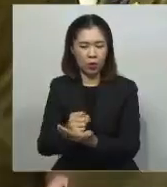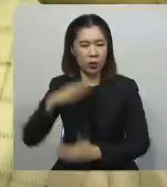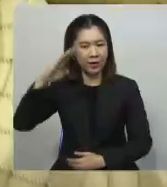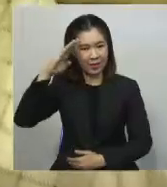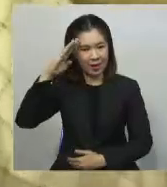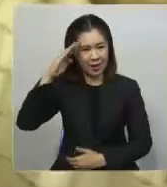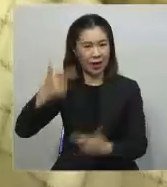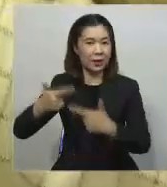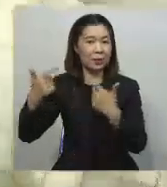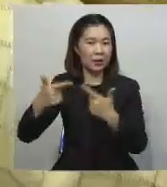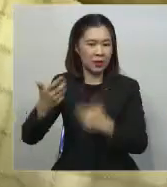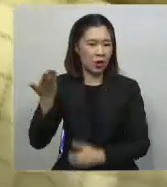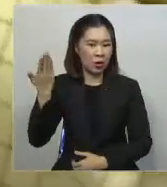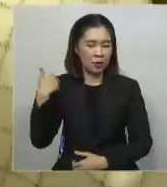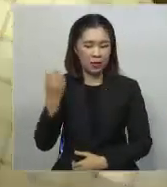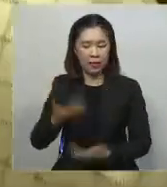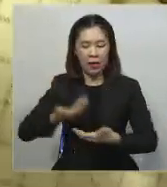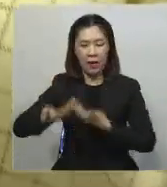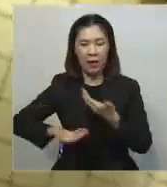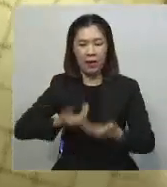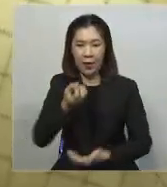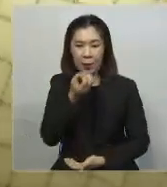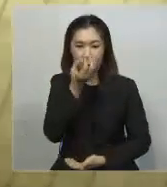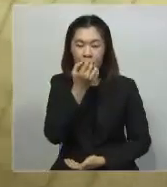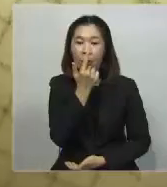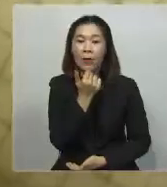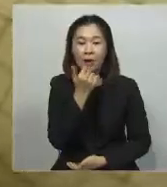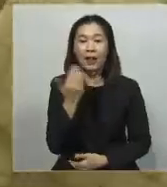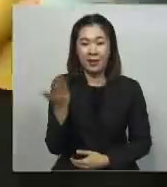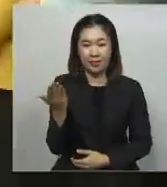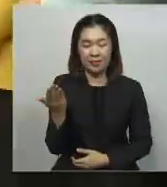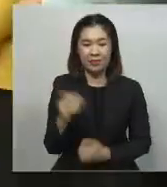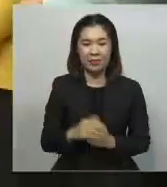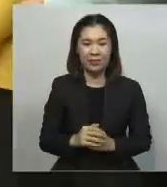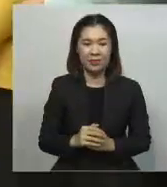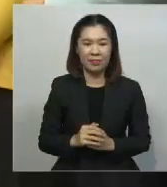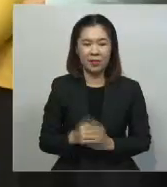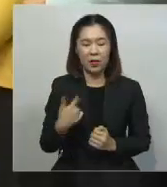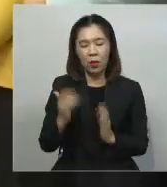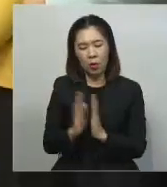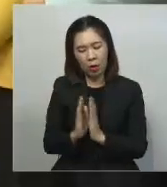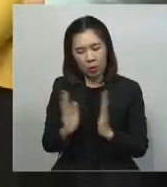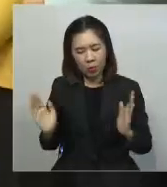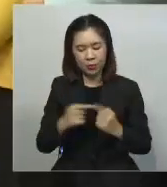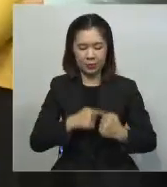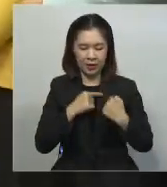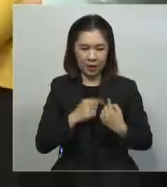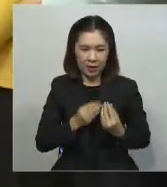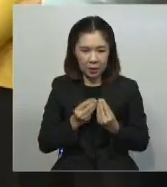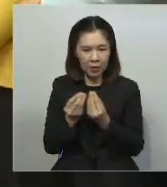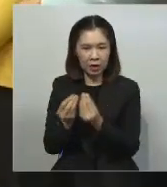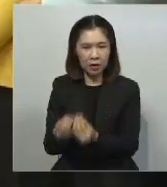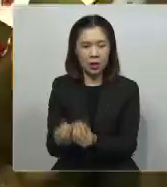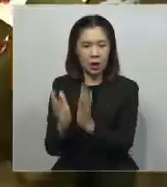ถัมภ์มาจำหน่ายดอกป๊อปปี้โดยนายกรัฐมนตรีได้สมทบทุนซื้อดอกป๊อปปี้พร้อมขอบคุณและให้กำลังใจผู้